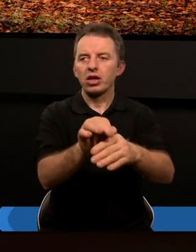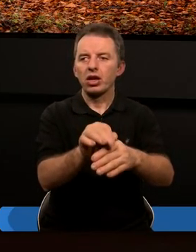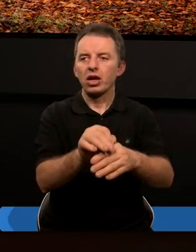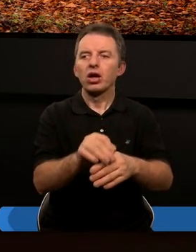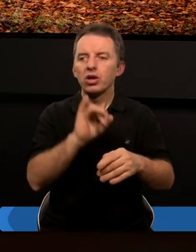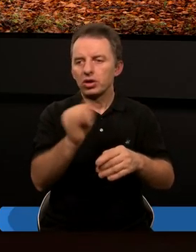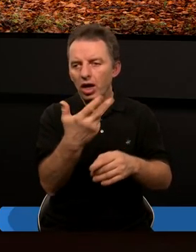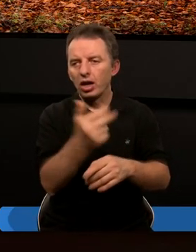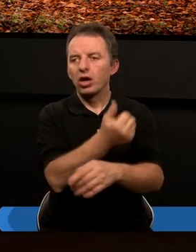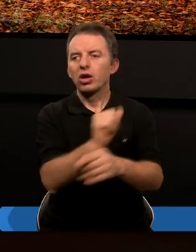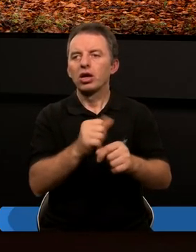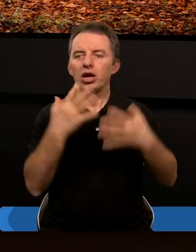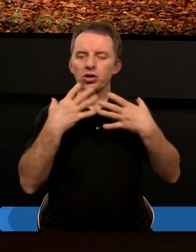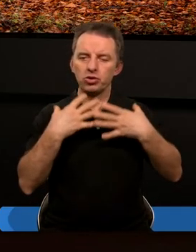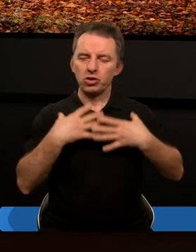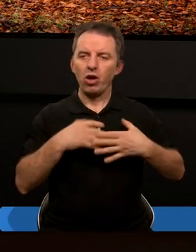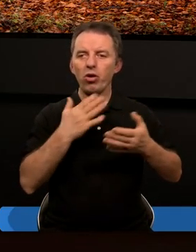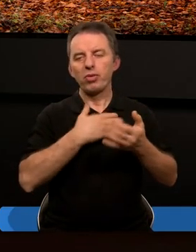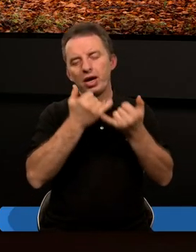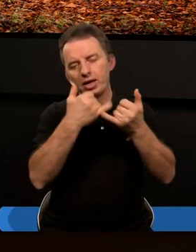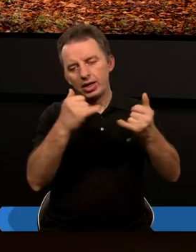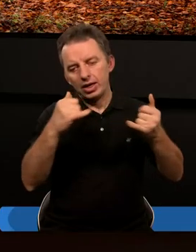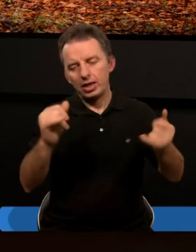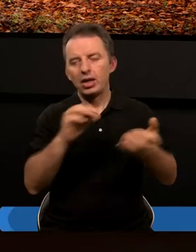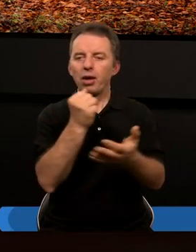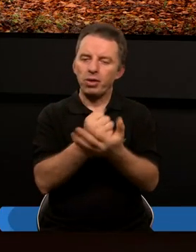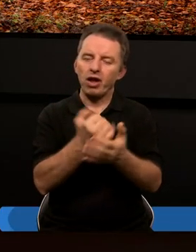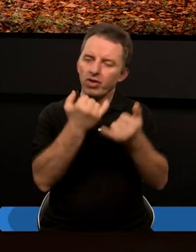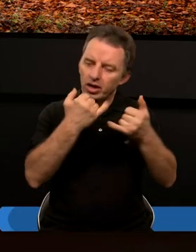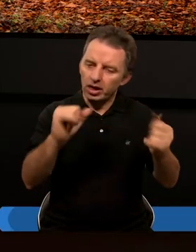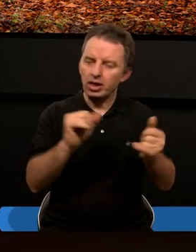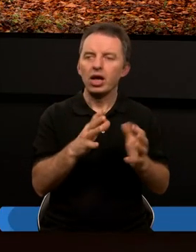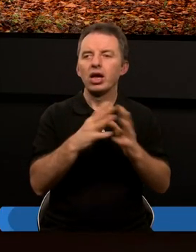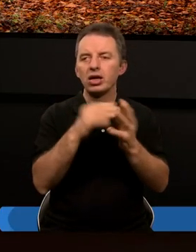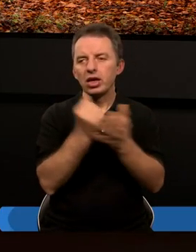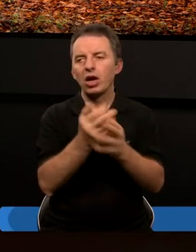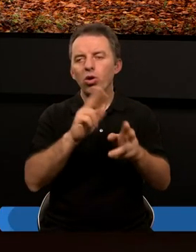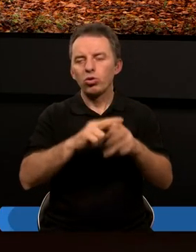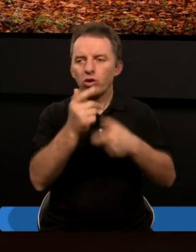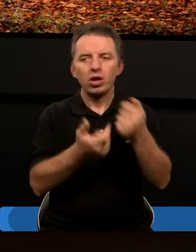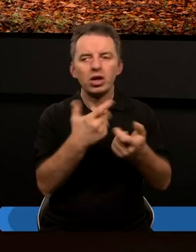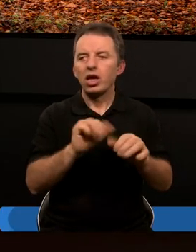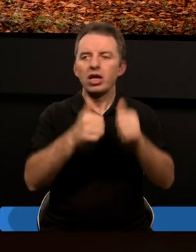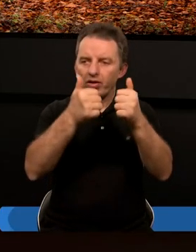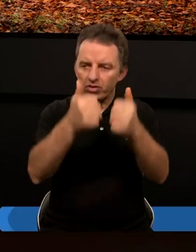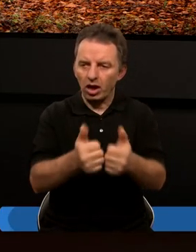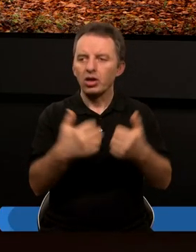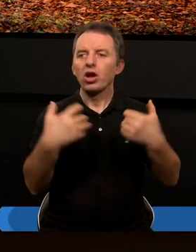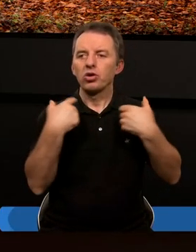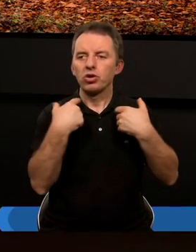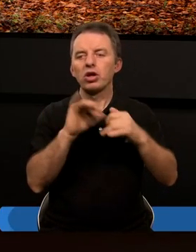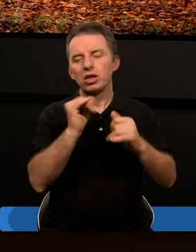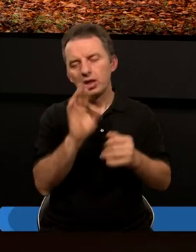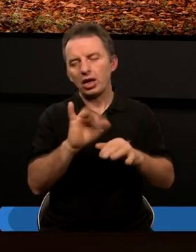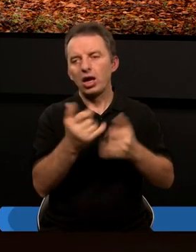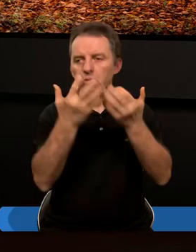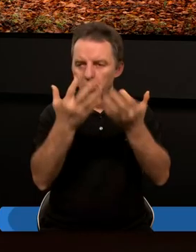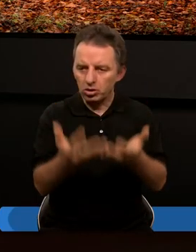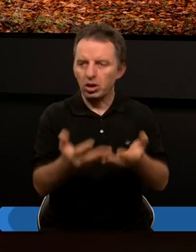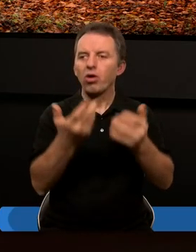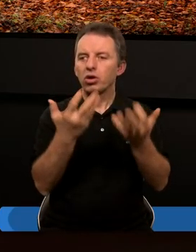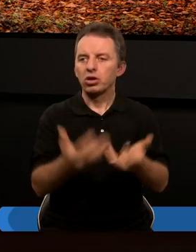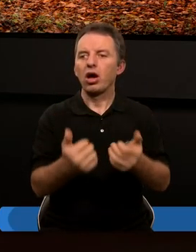ciałem ma władzę inne prawo, inny zakon, który sprawia, że nie jest w stanie żyć tak, jak by chciał żyć, chociaż